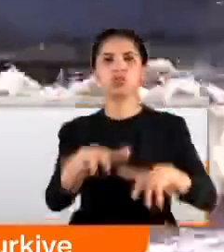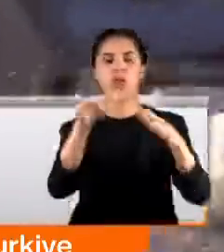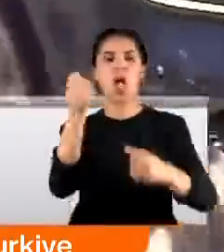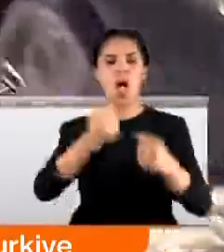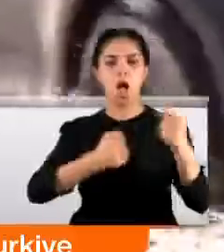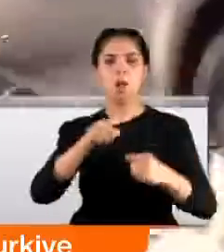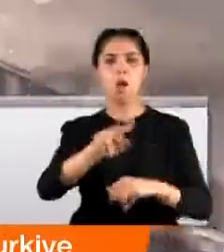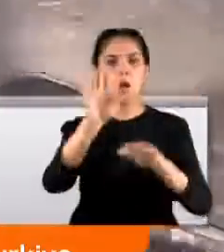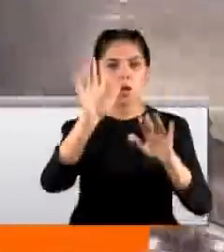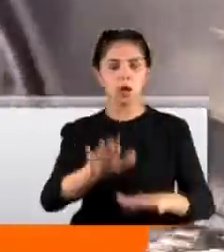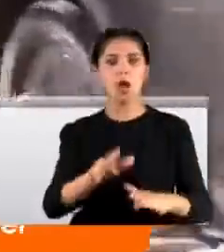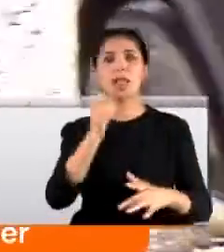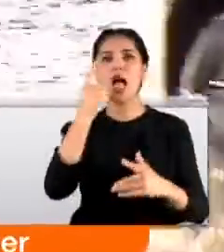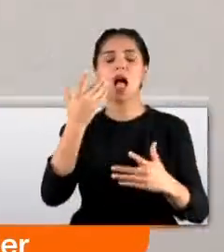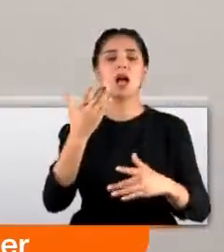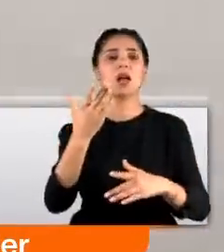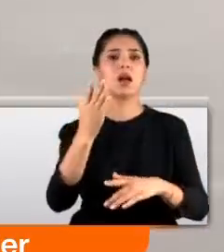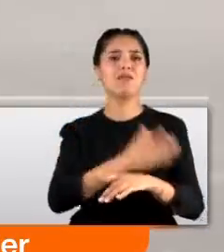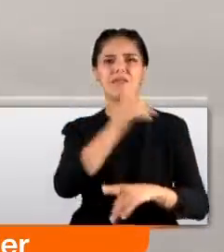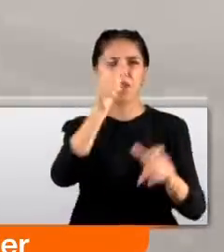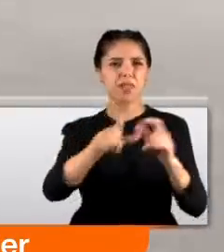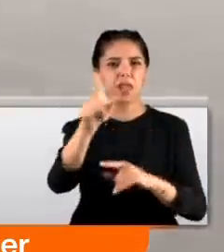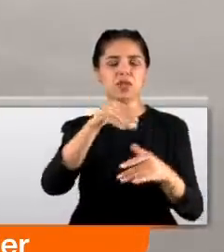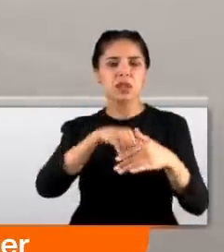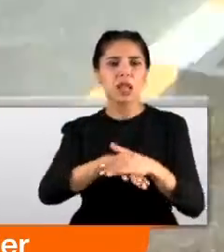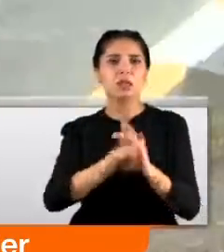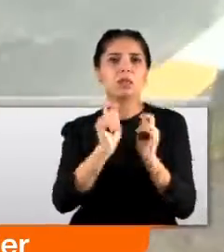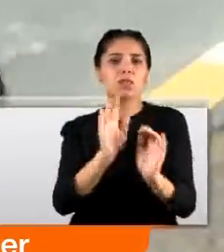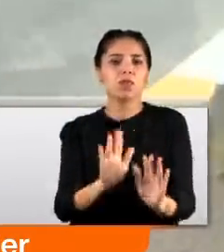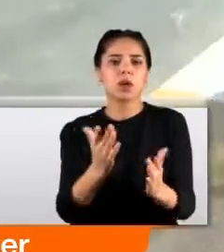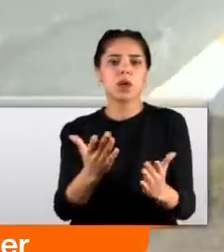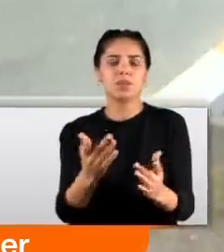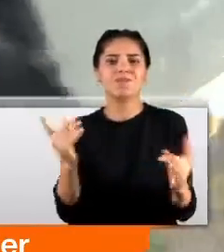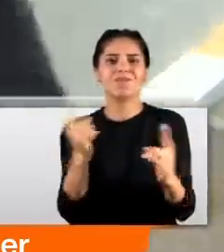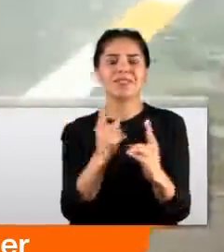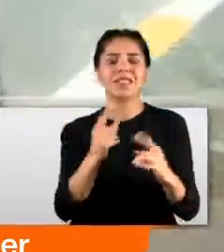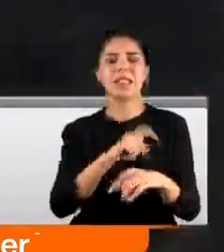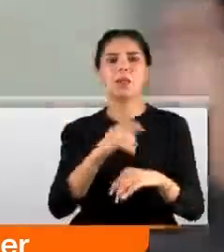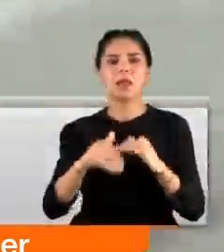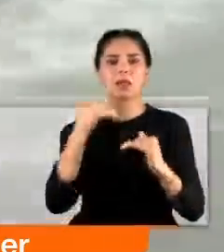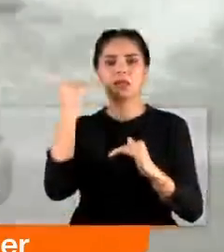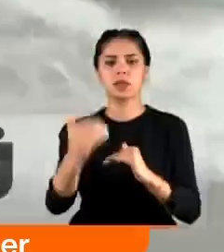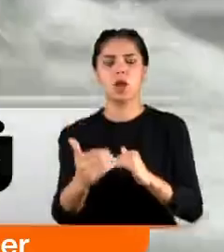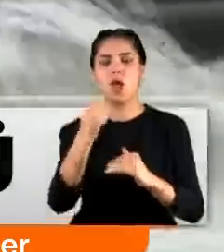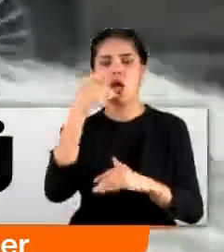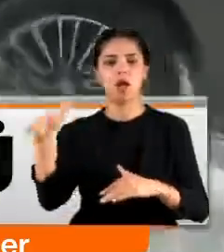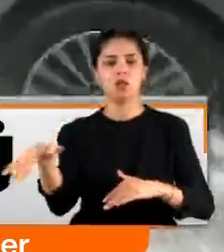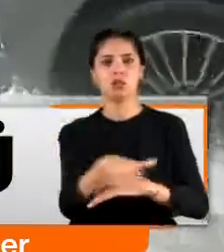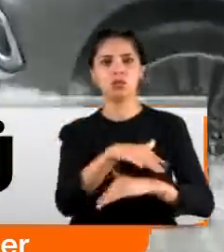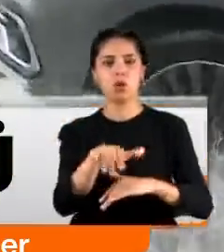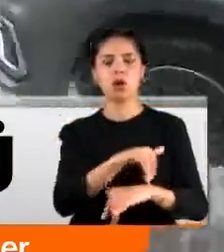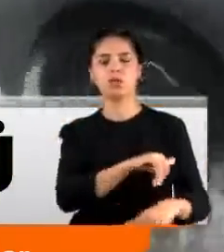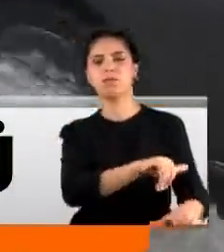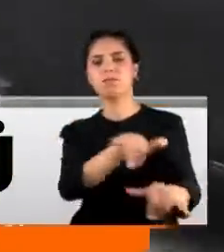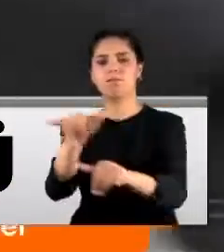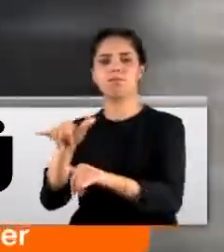Araçlar yollarda, başkentliler sığınabildikleri yerlerde mahsur kaldı. Kısa süre sonra Ankara sokakları işte tamamen bu